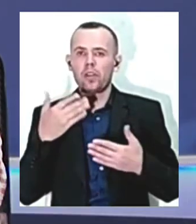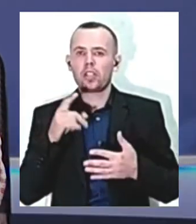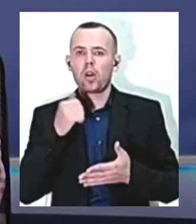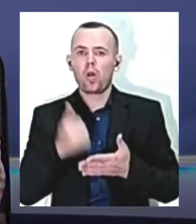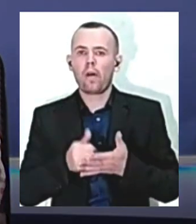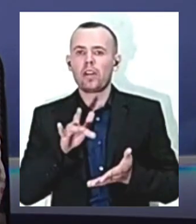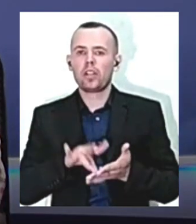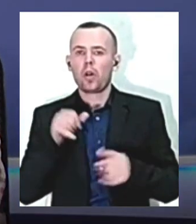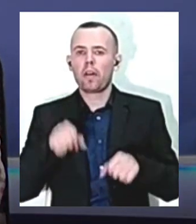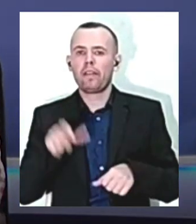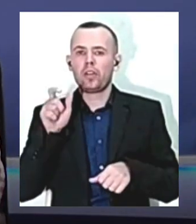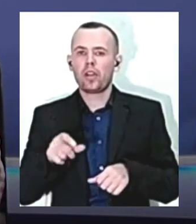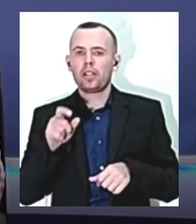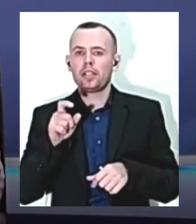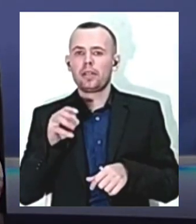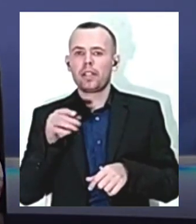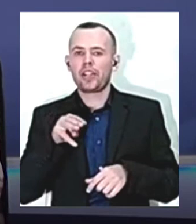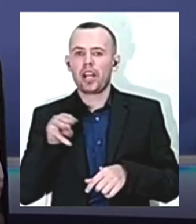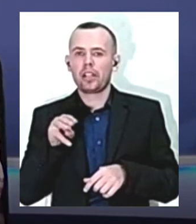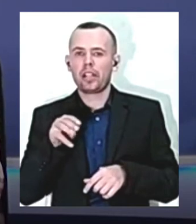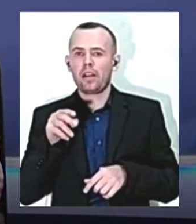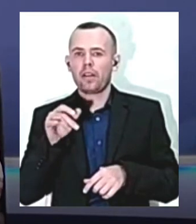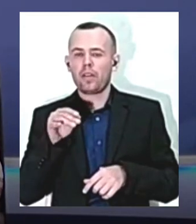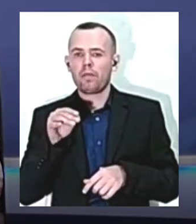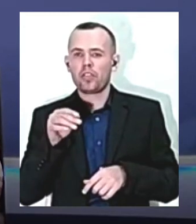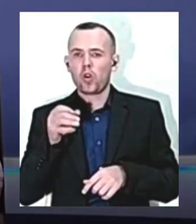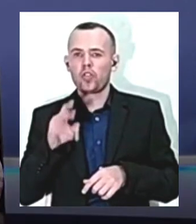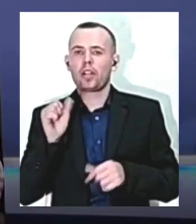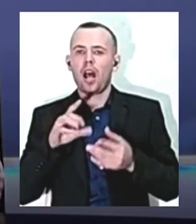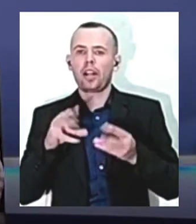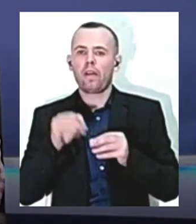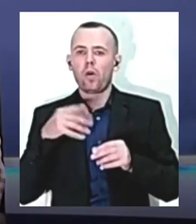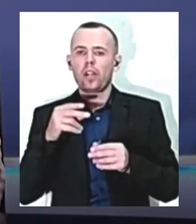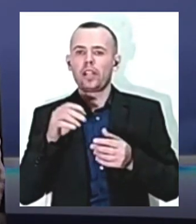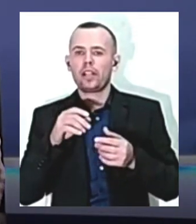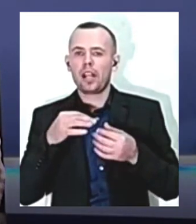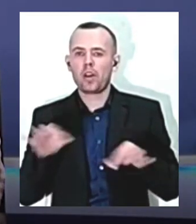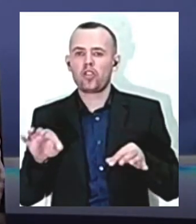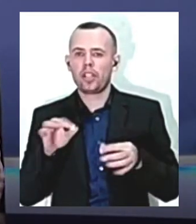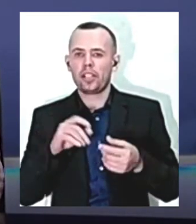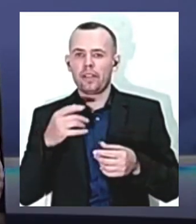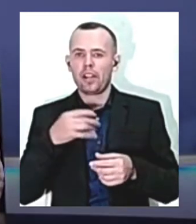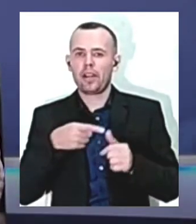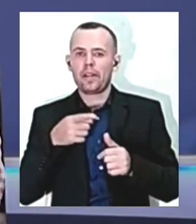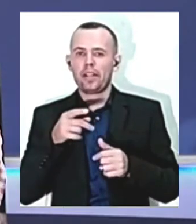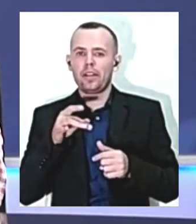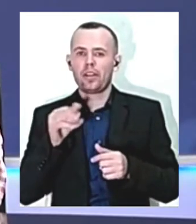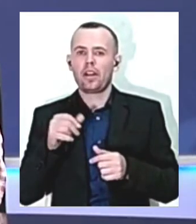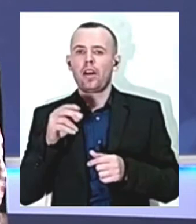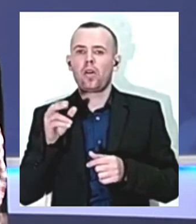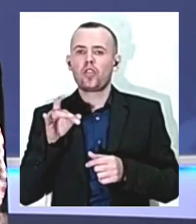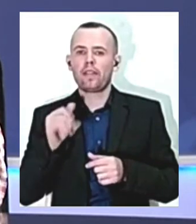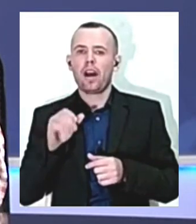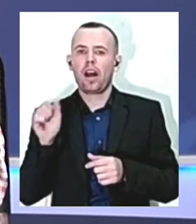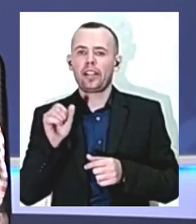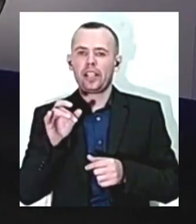«Зміна» Тетяною Печончик та аналітиком фонду «Демократичні ініціативи» імені Ілька Кучерєва Андрієм Сухариною. Дякую